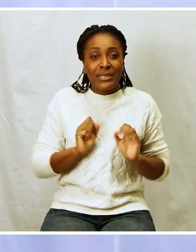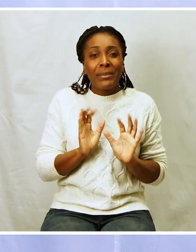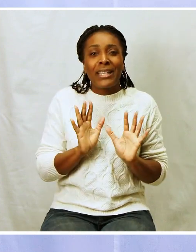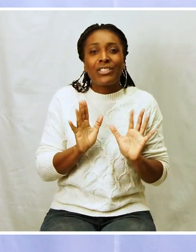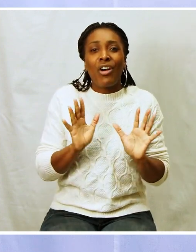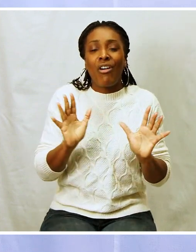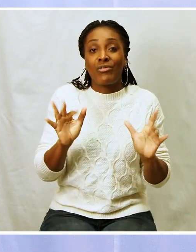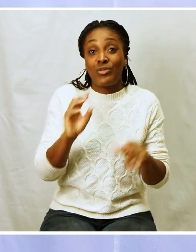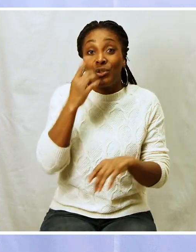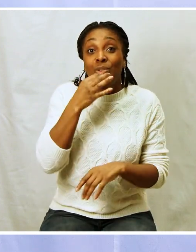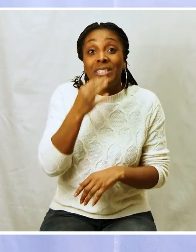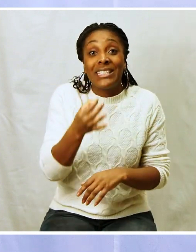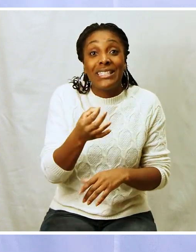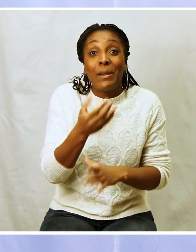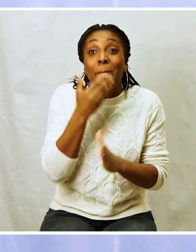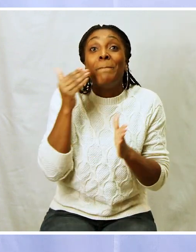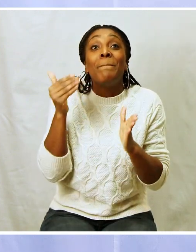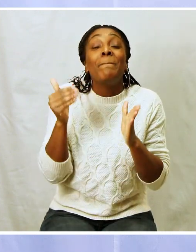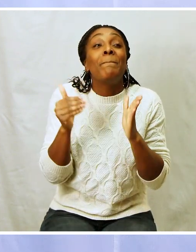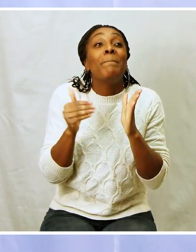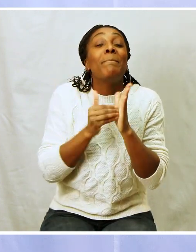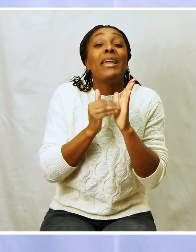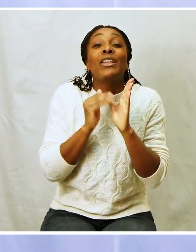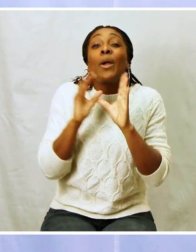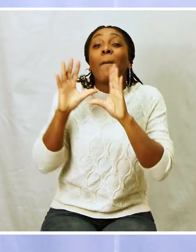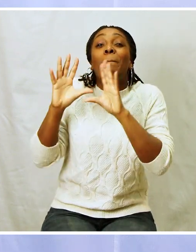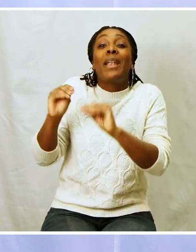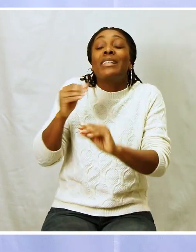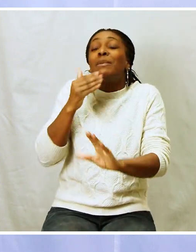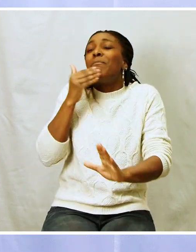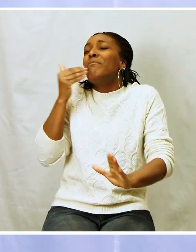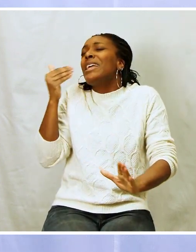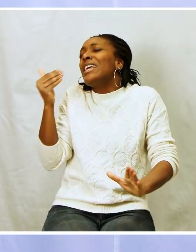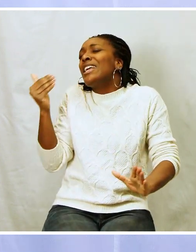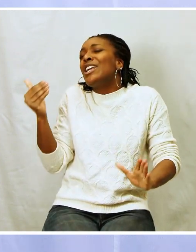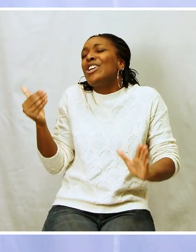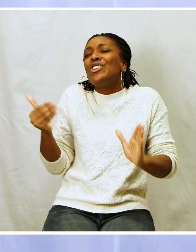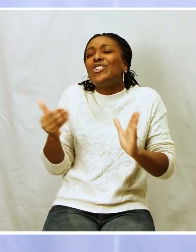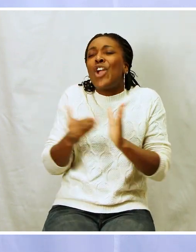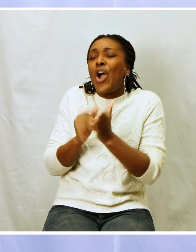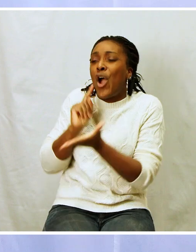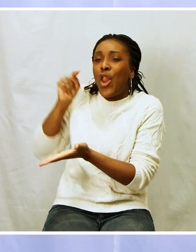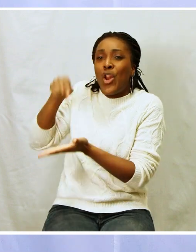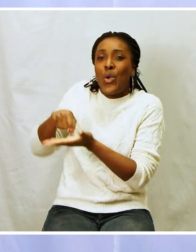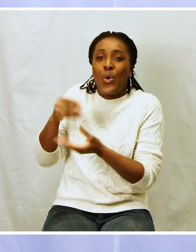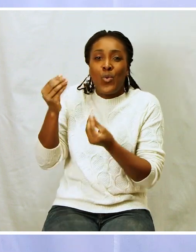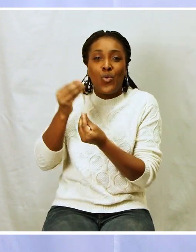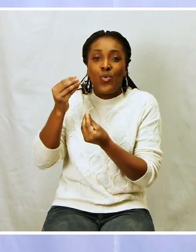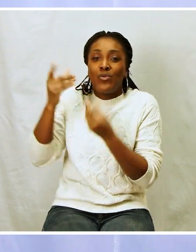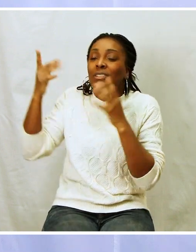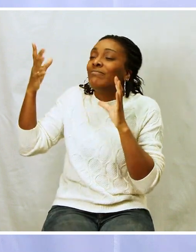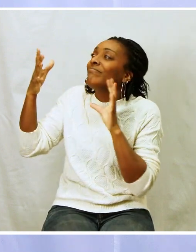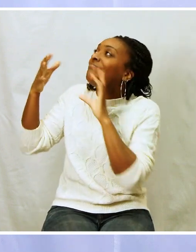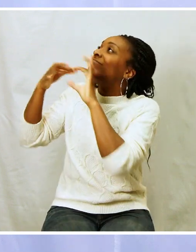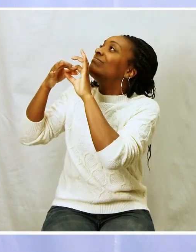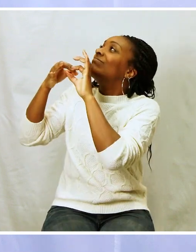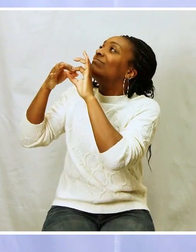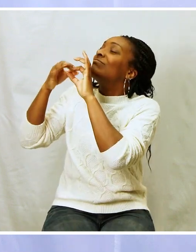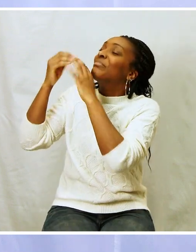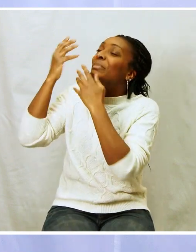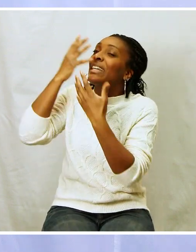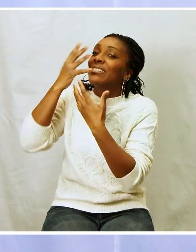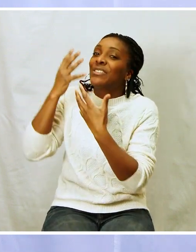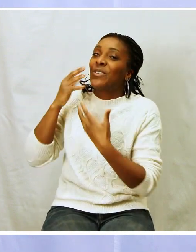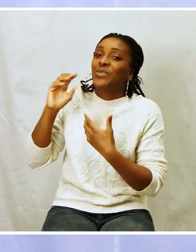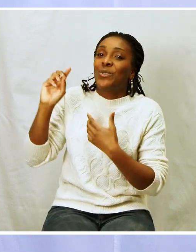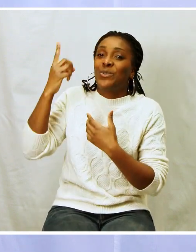Il n'y a pas de meilleur endroit que quand tu prends le temps, eh bien, d'être dans cette communion permanente, d'avoir tes yeux fixés sur lui, parce